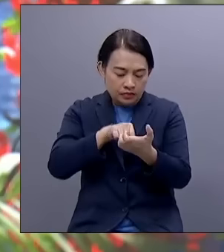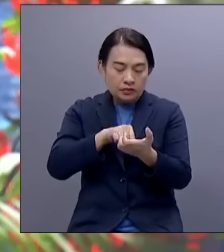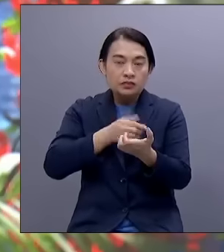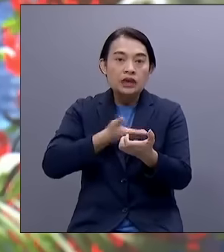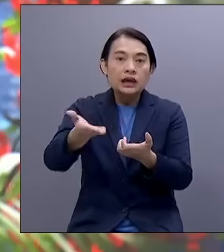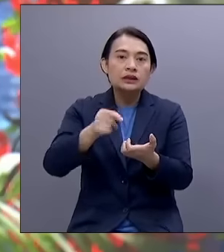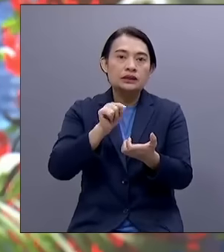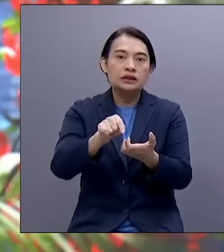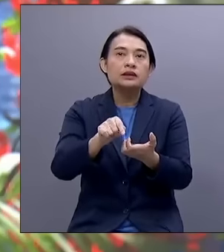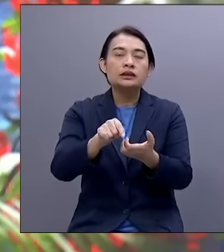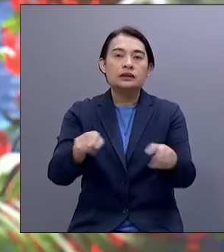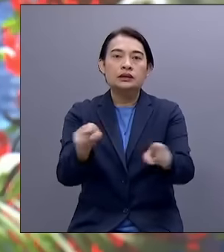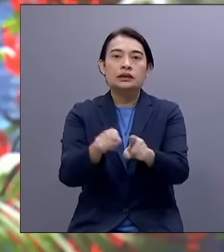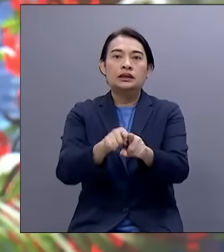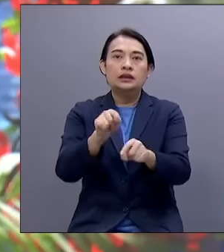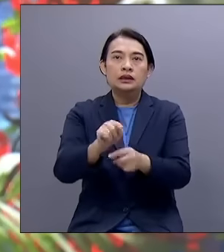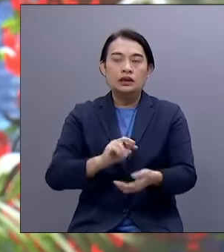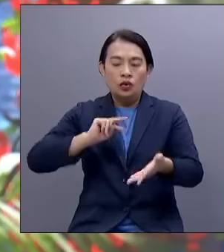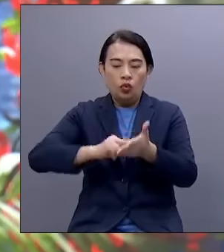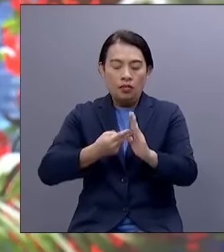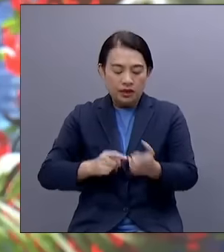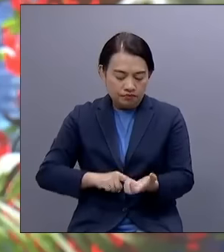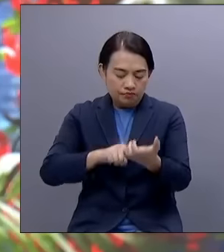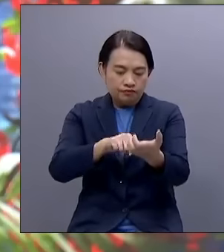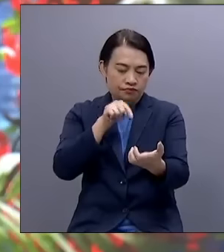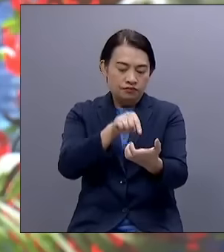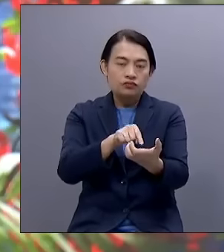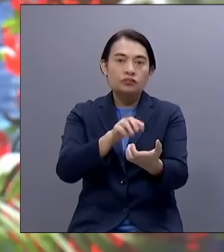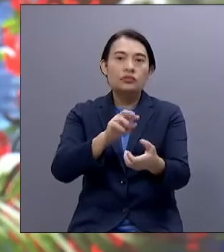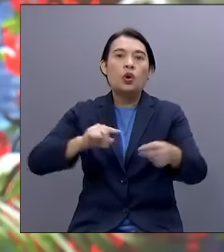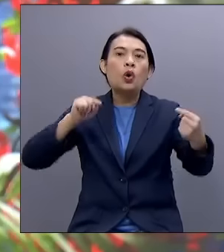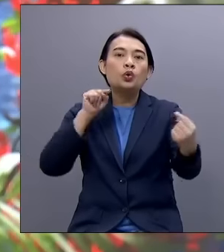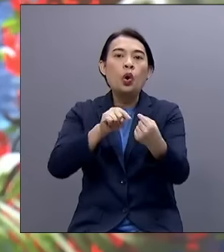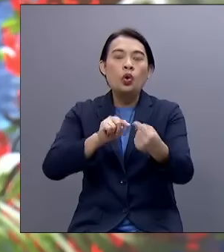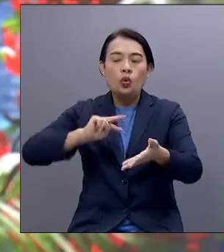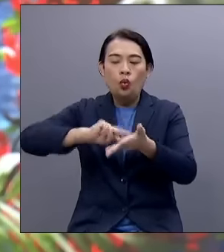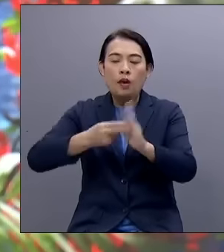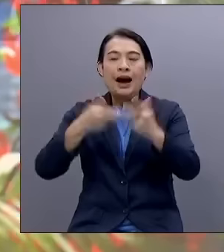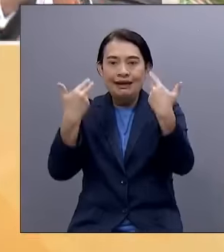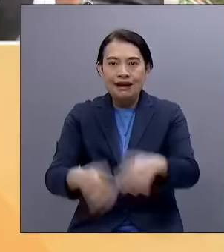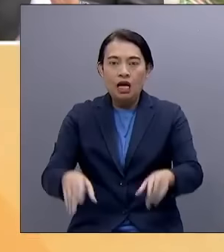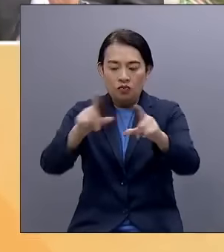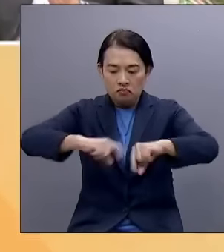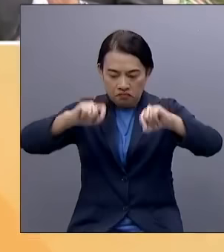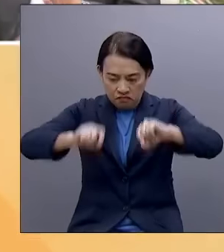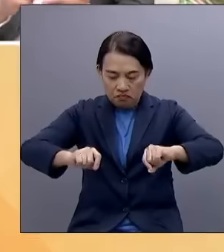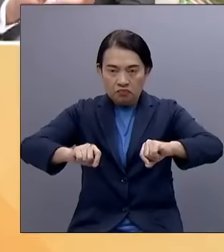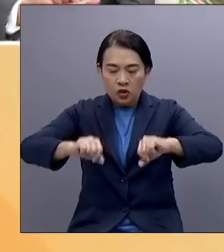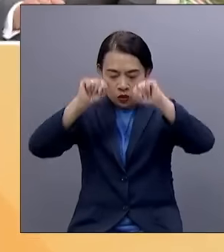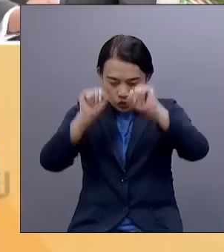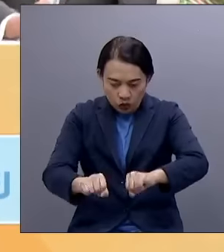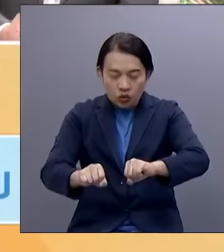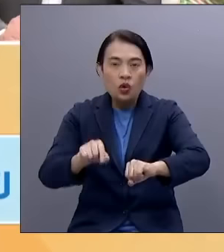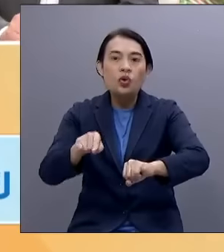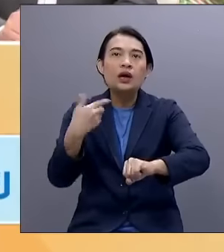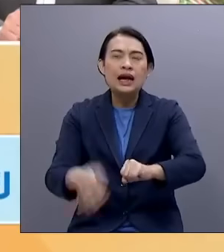ระบบหรือจะอะไรก็ตามเนี่ยนะครับมันมีการเสนอและก็สนองเนี่ยต้องตรงกันแล้วเนี่ยสัญญาเกิดเพราเพราะคำว่าสัญญาเนี่ยหมายถึงข้อตกลงเนาะมันไม่ได้หมาย